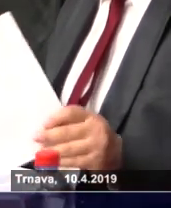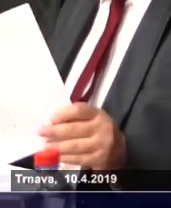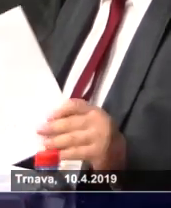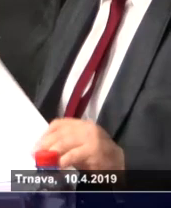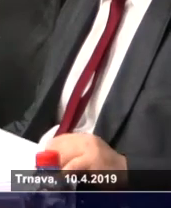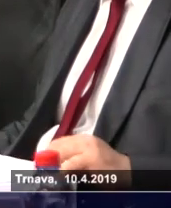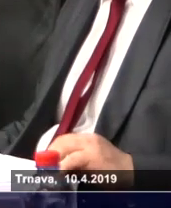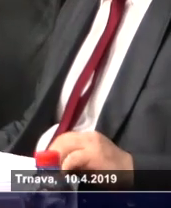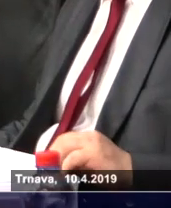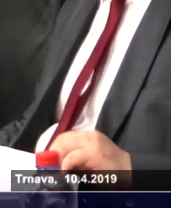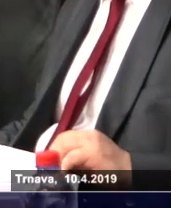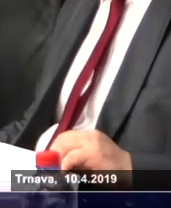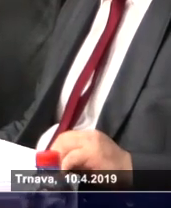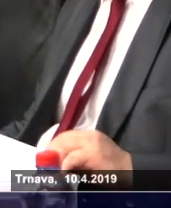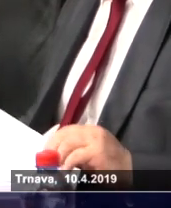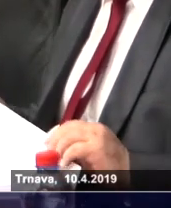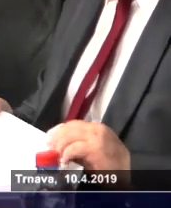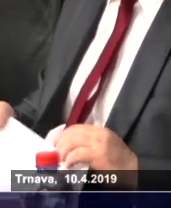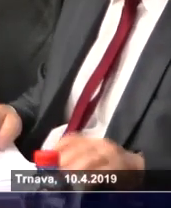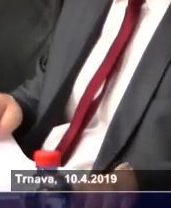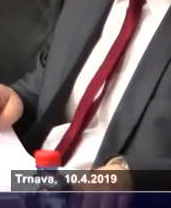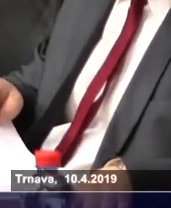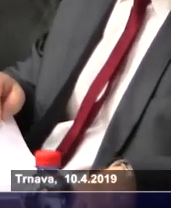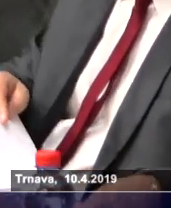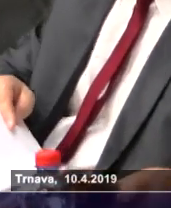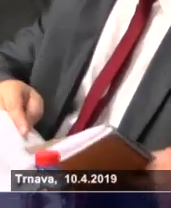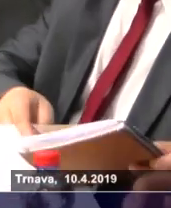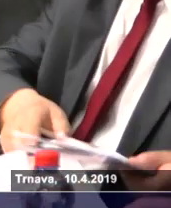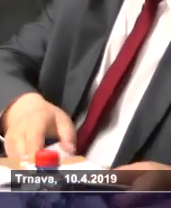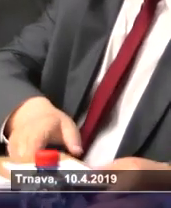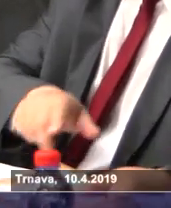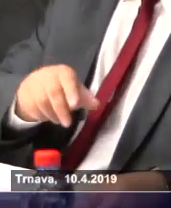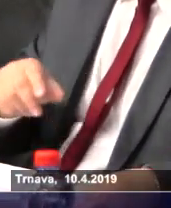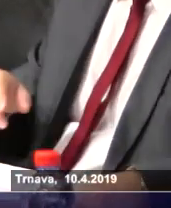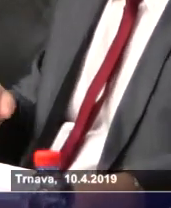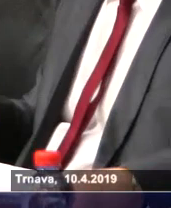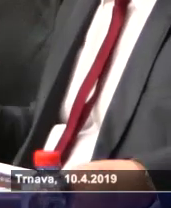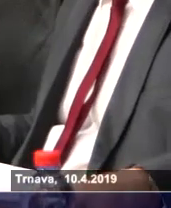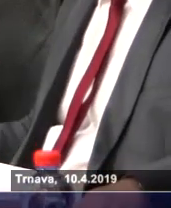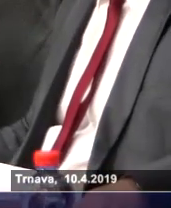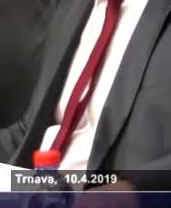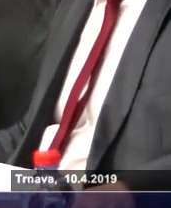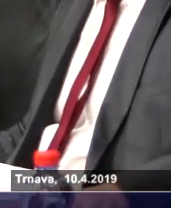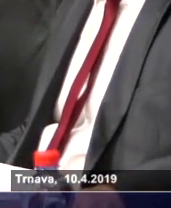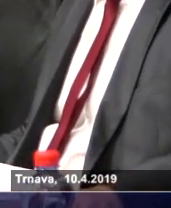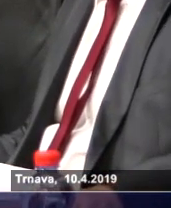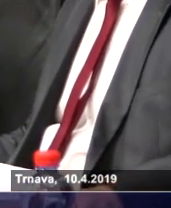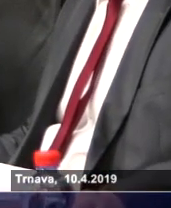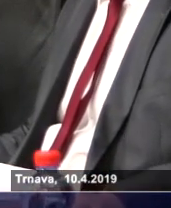Konštatujem, že sa zaprezentovalo 34 prítomných pánov poslancov.